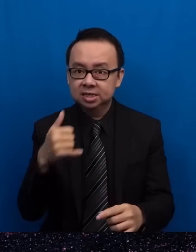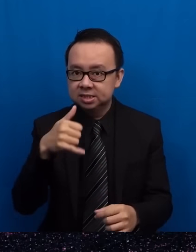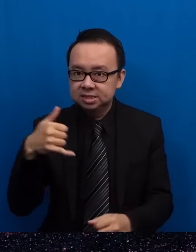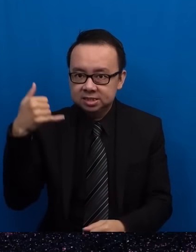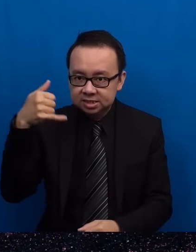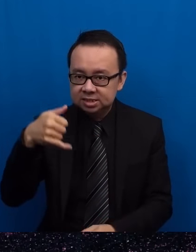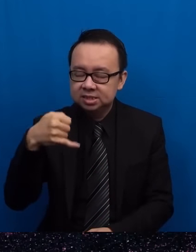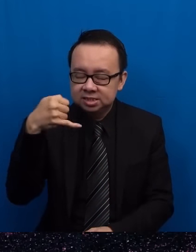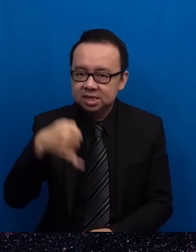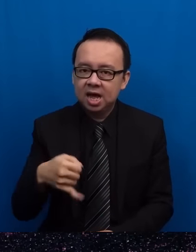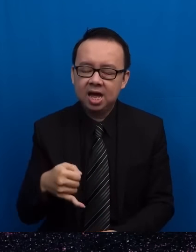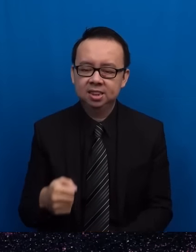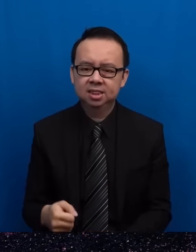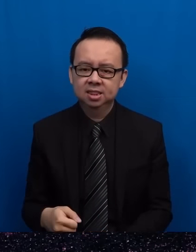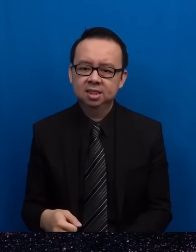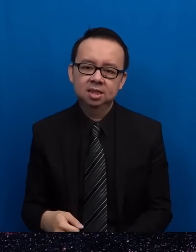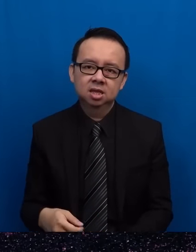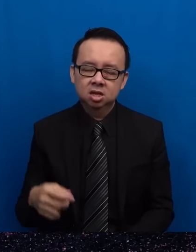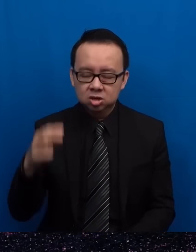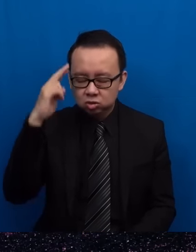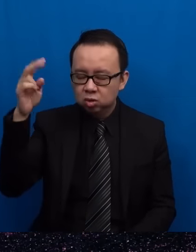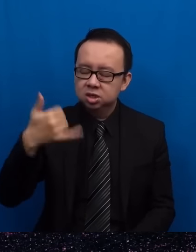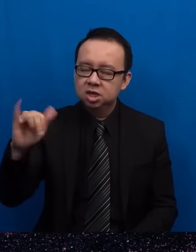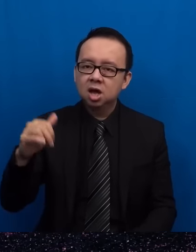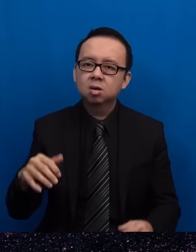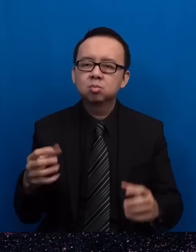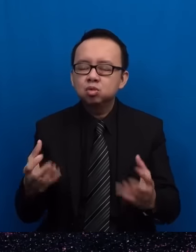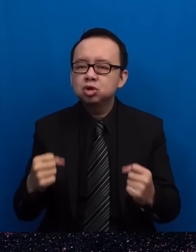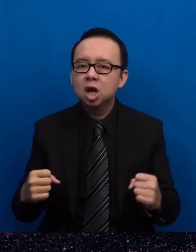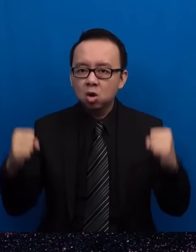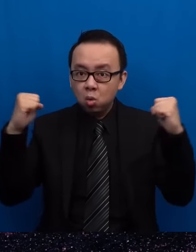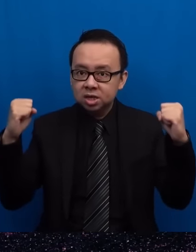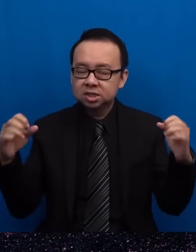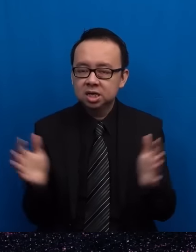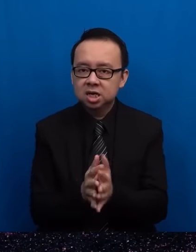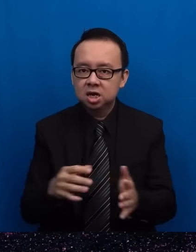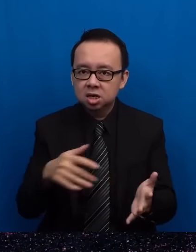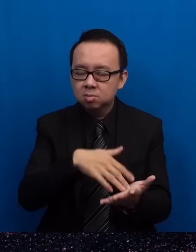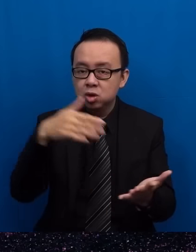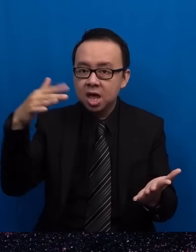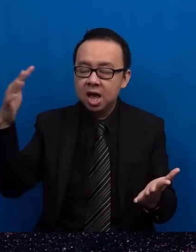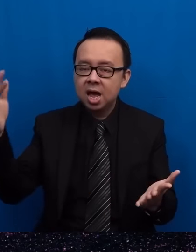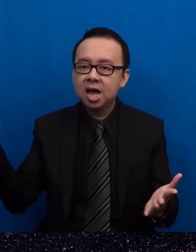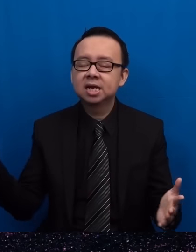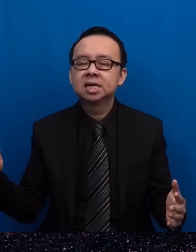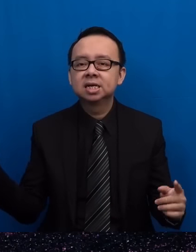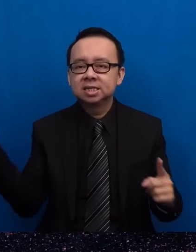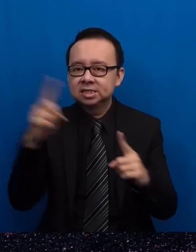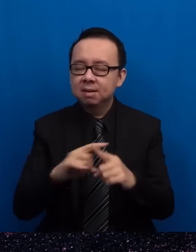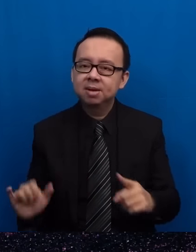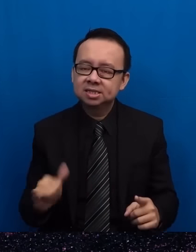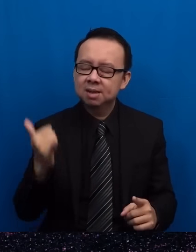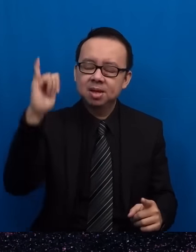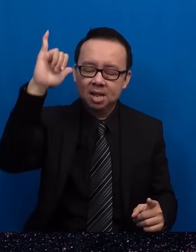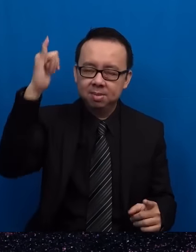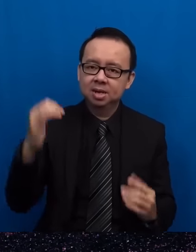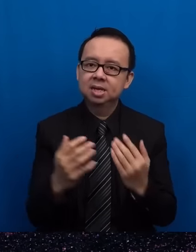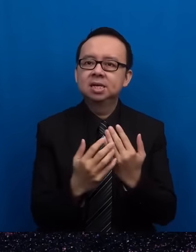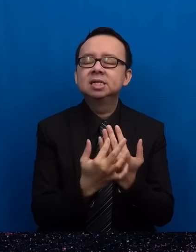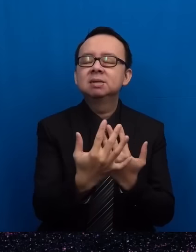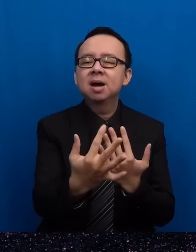kuasa, kerajaan, dan bagimulah kemuliaan sampai selama-lamanya. Jemaat, terimalah berkat dari Allah Bapamu